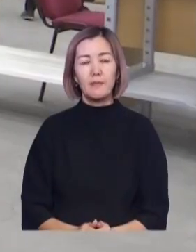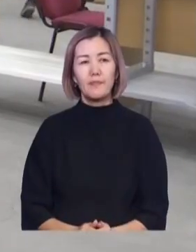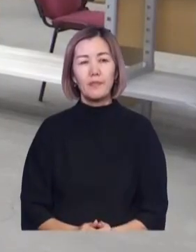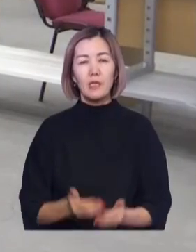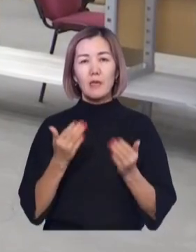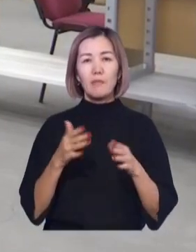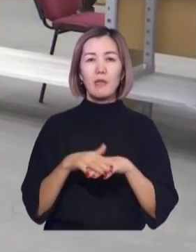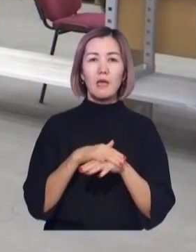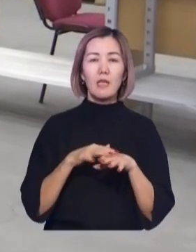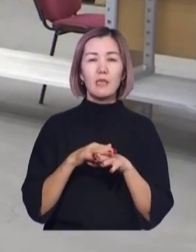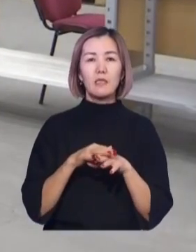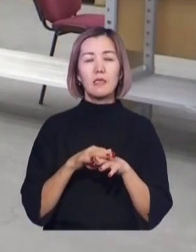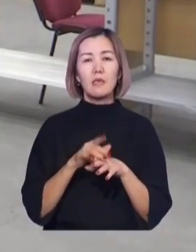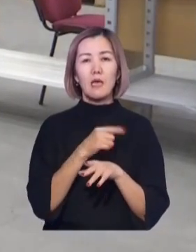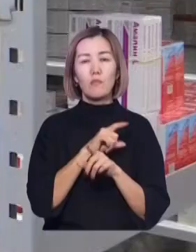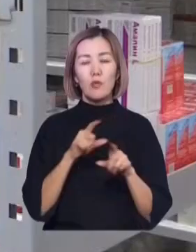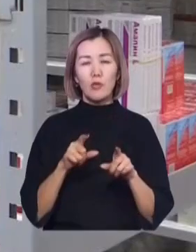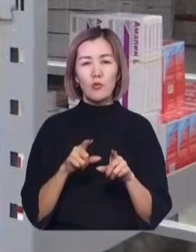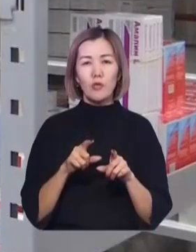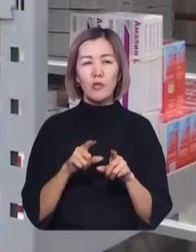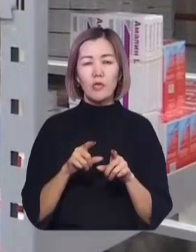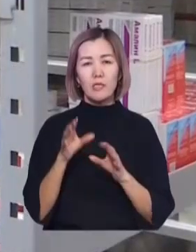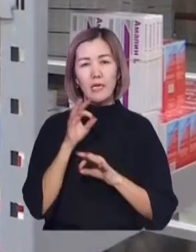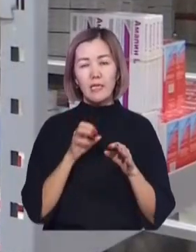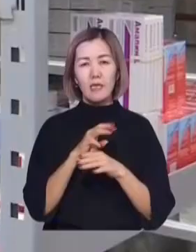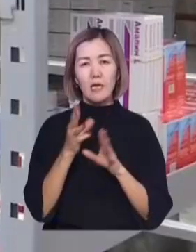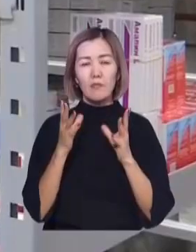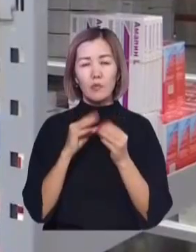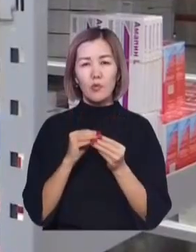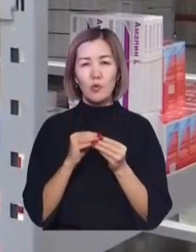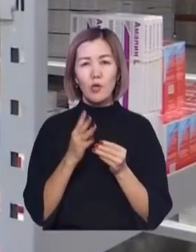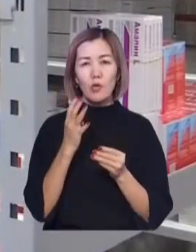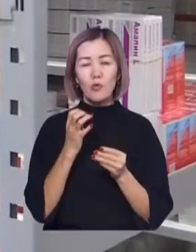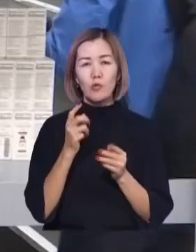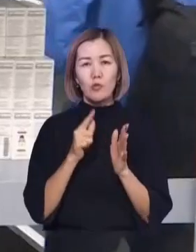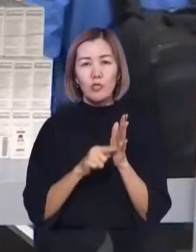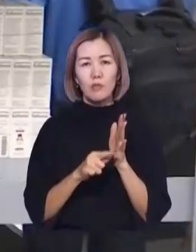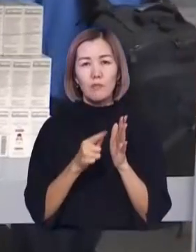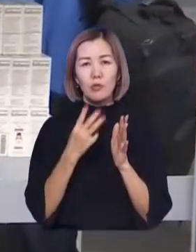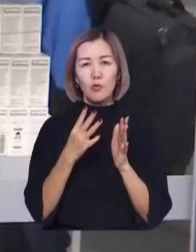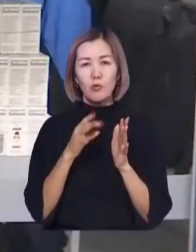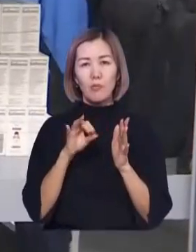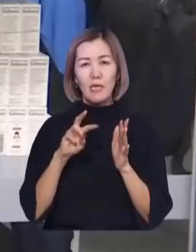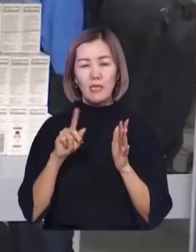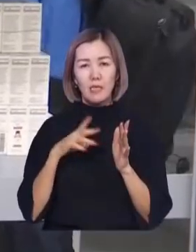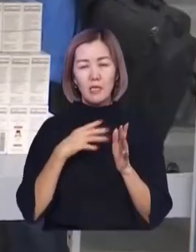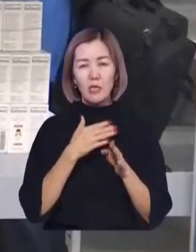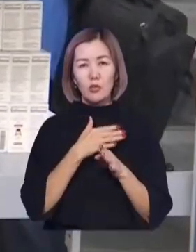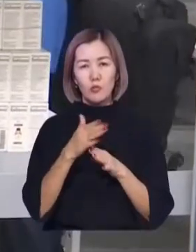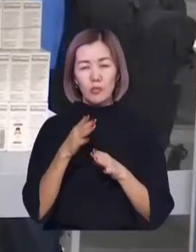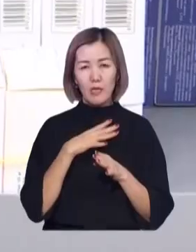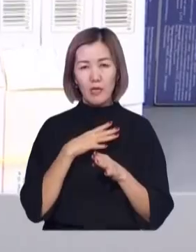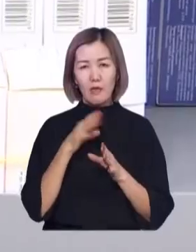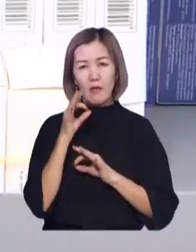Биыл халықты амбулаториялық және стационарлық деңгейде дәрі-дәрмекпен қамтамасыз етуге 474 миллиард теңге жұмсалған. Осы жылы